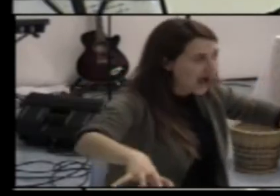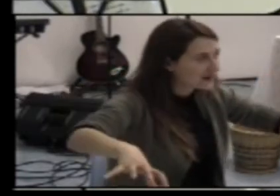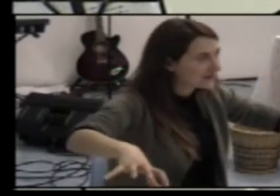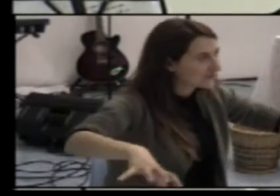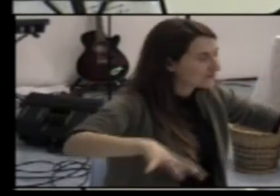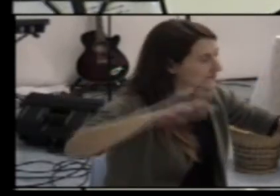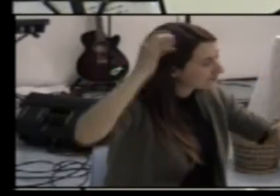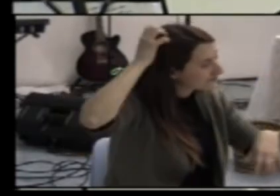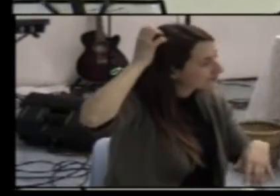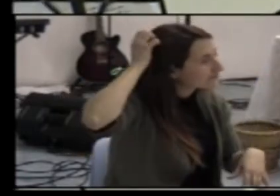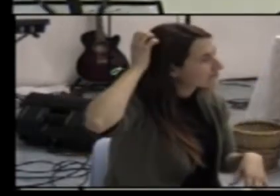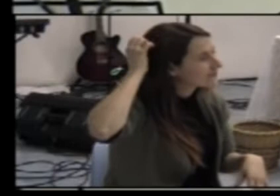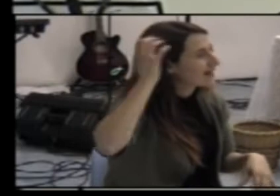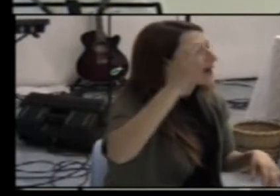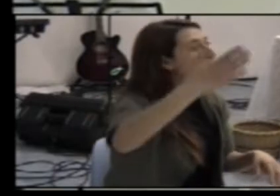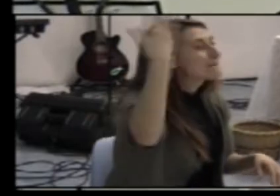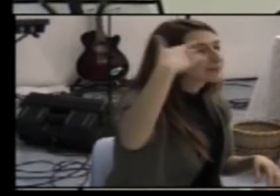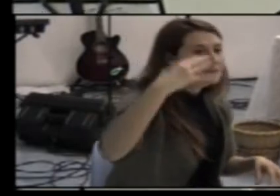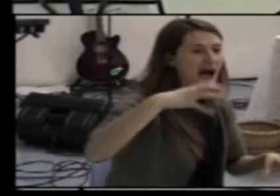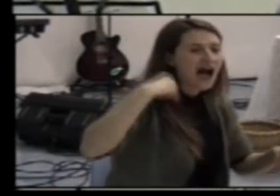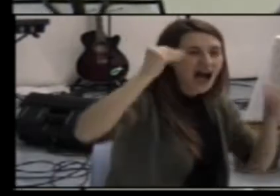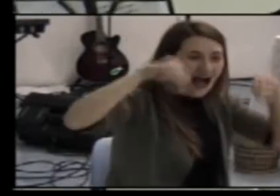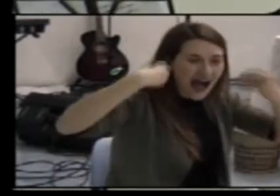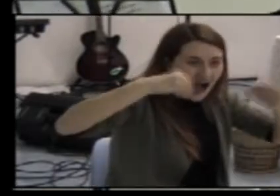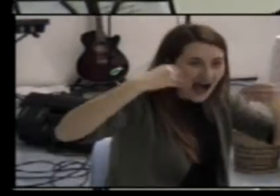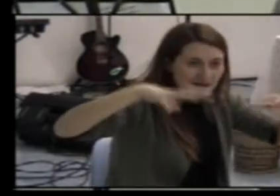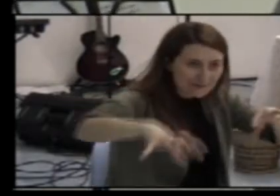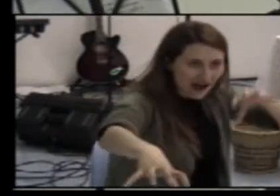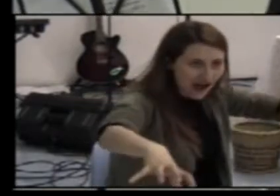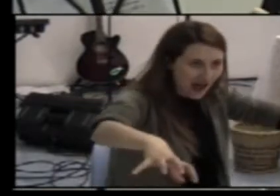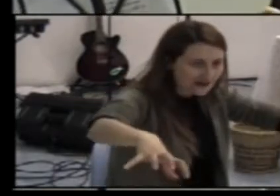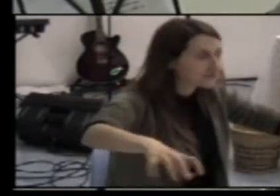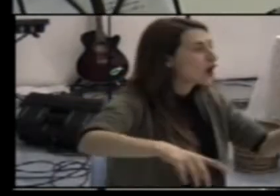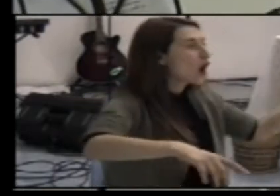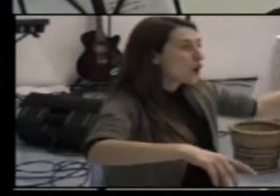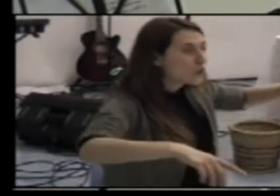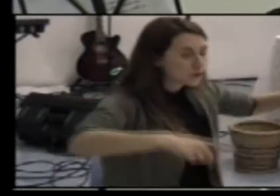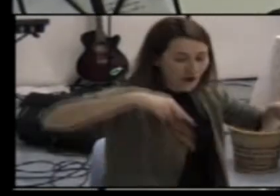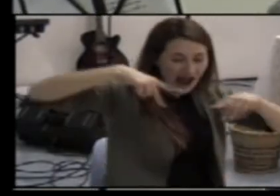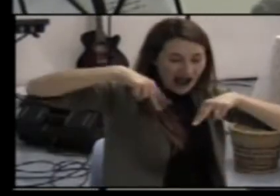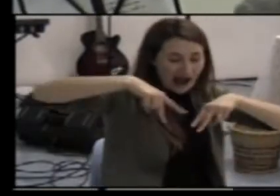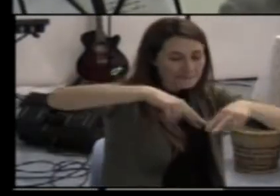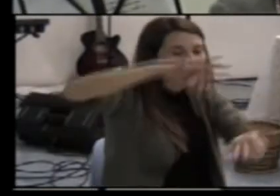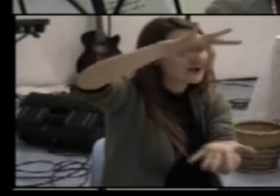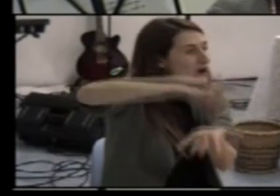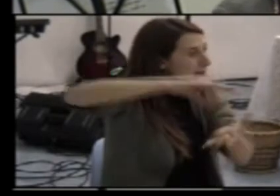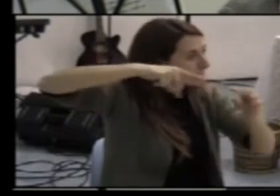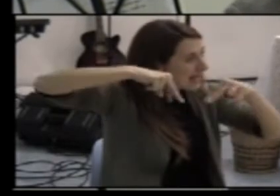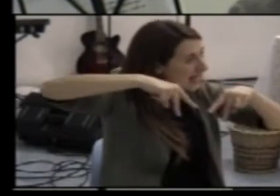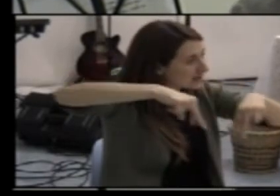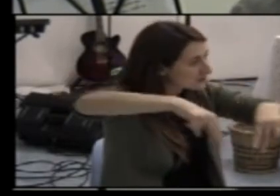divise. Grazie. E sapete cosa voleva dire questo? Questo voleva dire una cosa molto